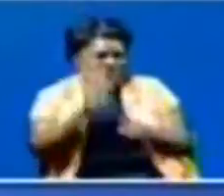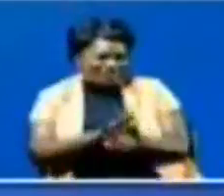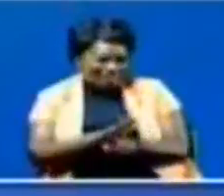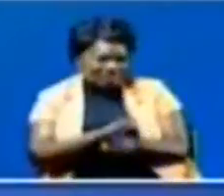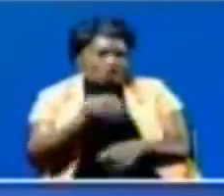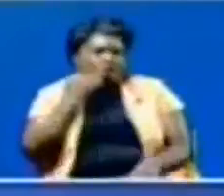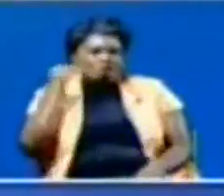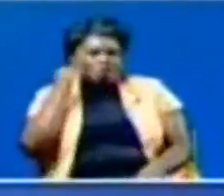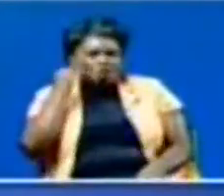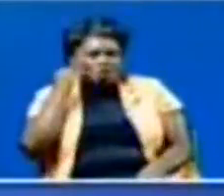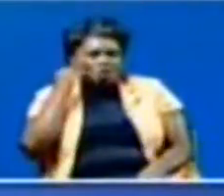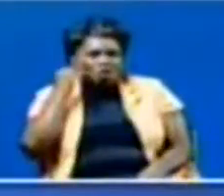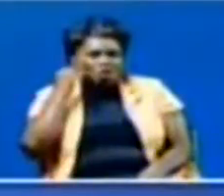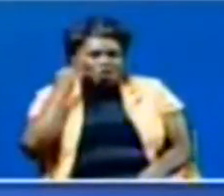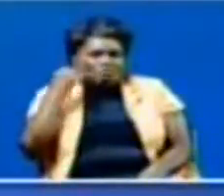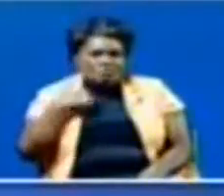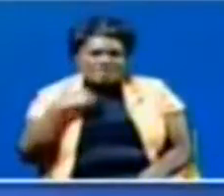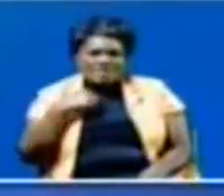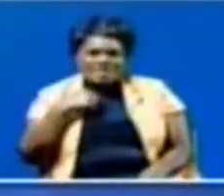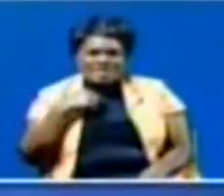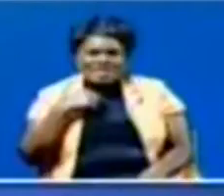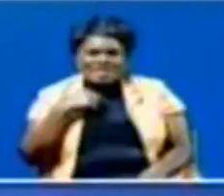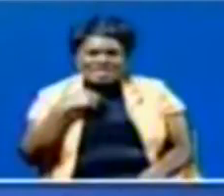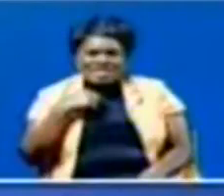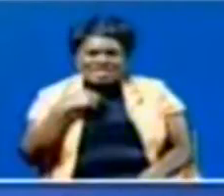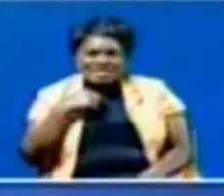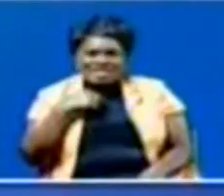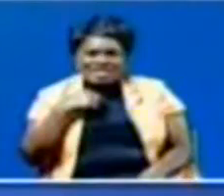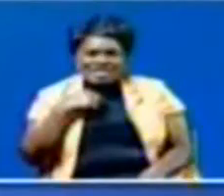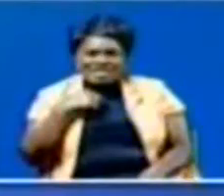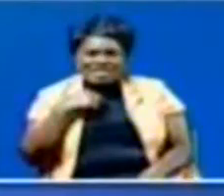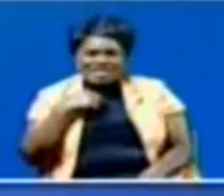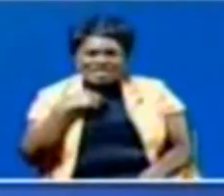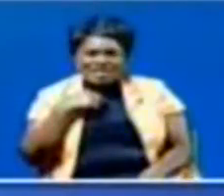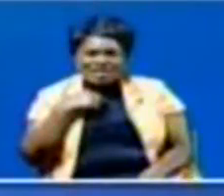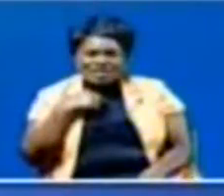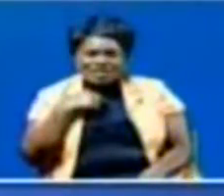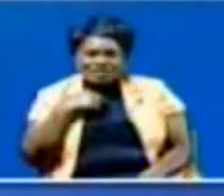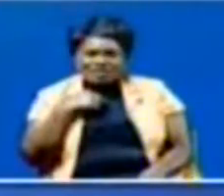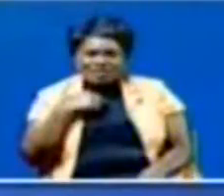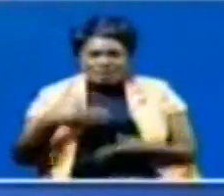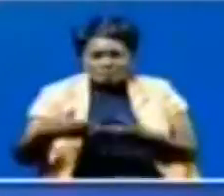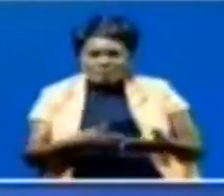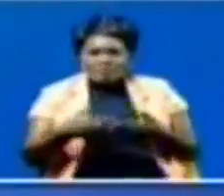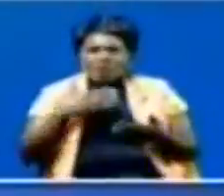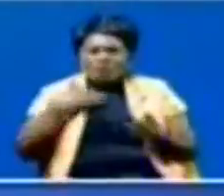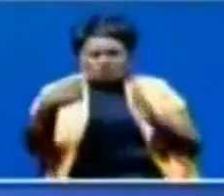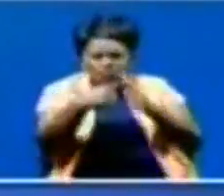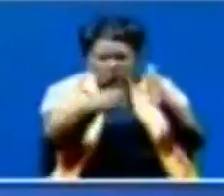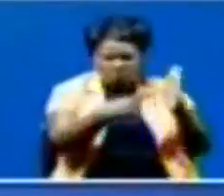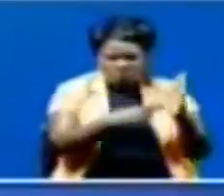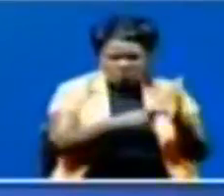kule nyumbani nikishakuwa mume anaanza kunikaripia umwambia baby nataka hiki akwambia